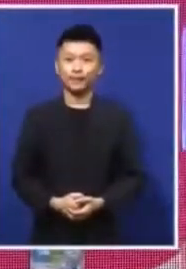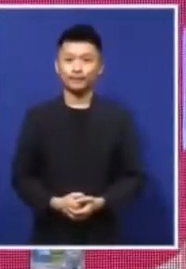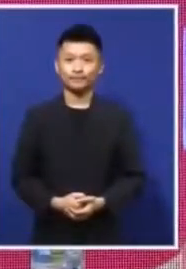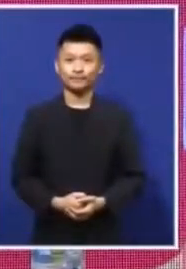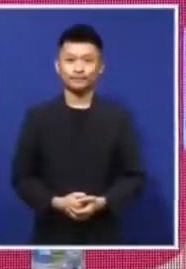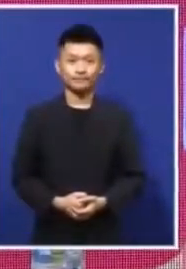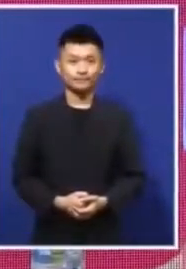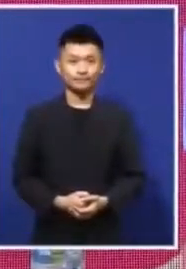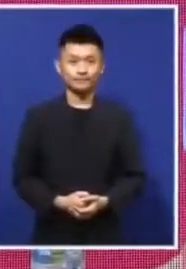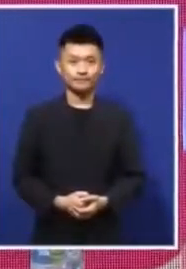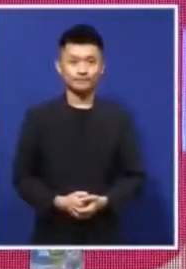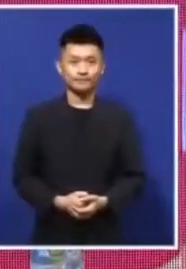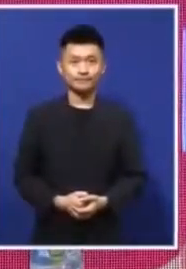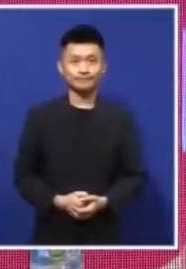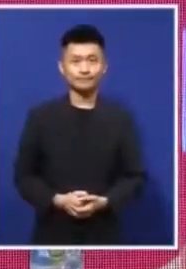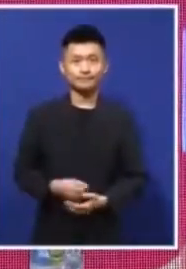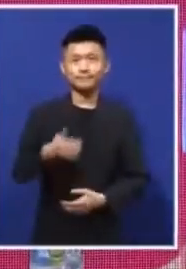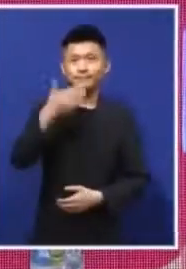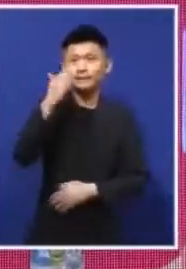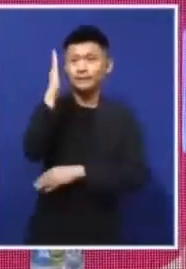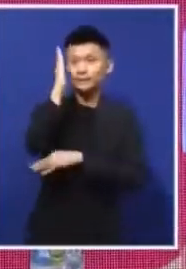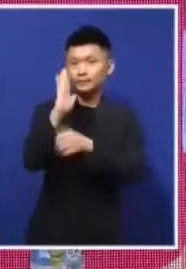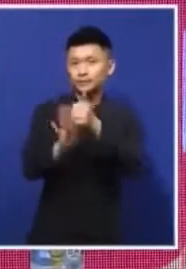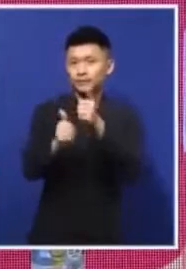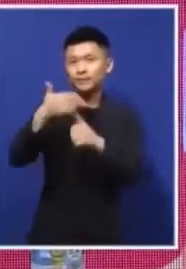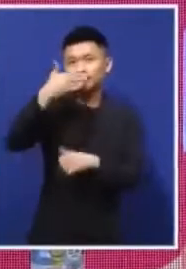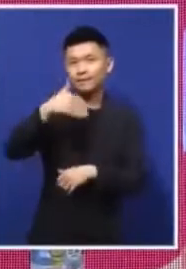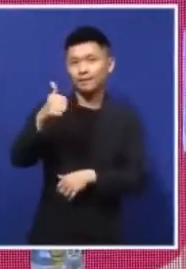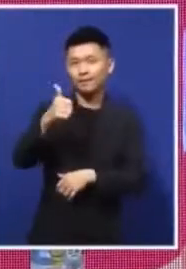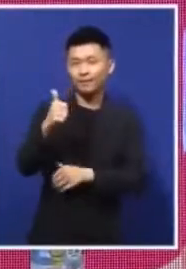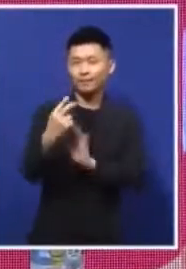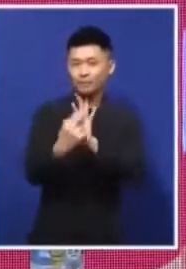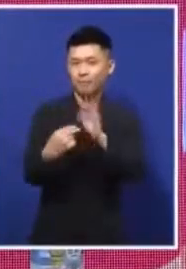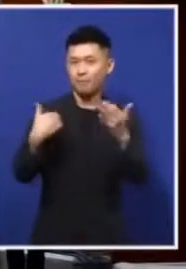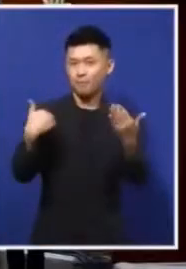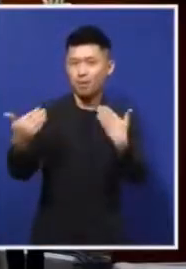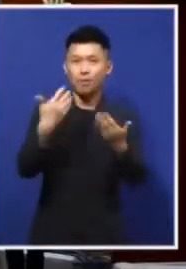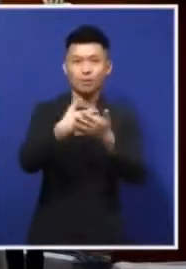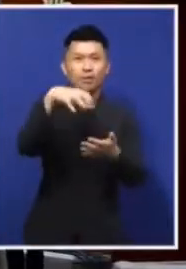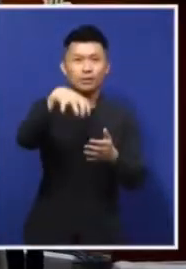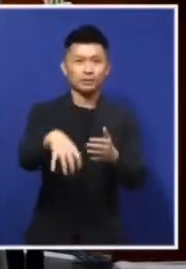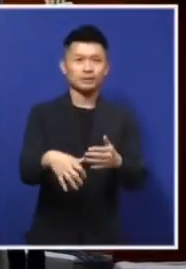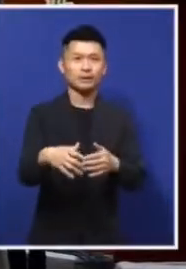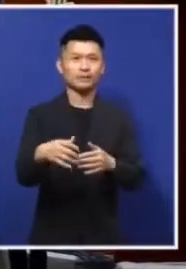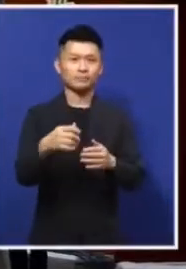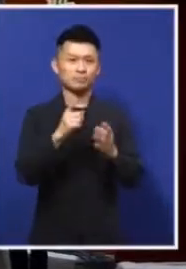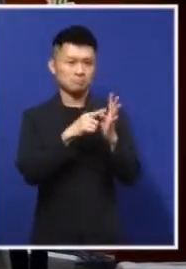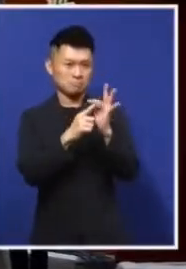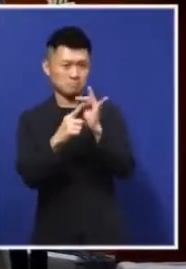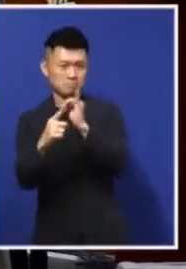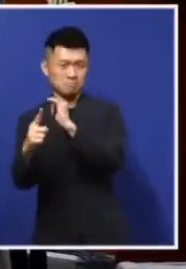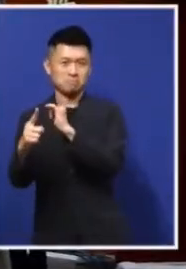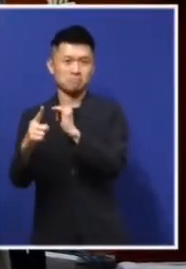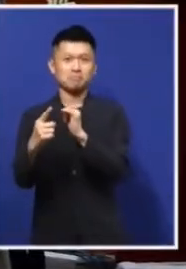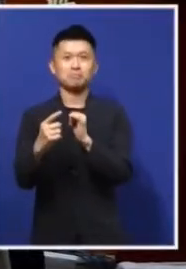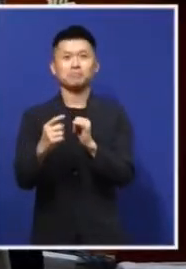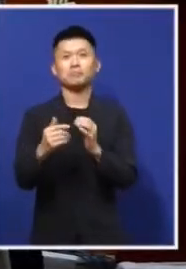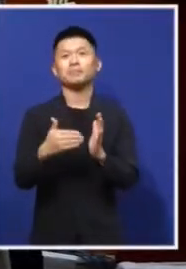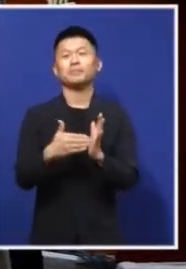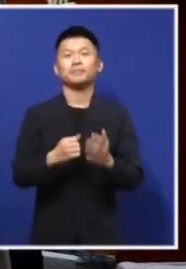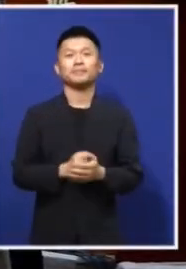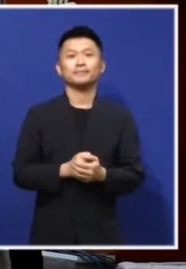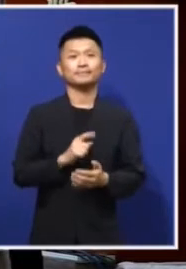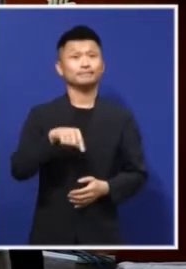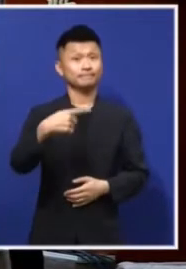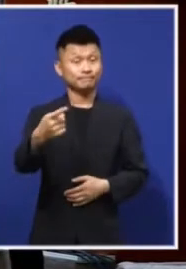好，我们非常谢谢政委非常详尽的说明，把我们官网的功能都在这边介绍了一遍。好，接下来就